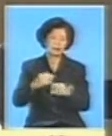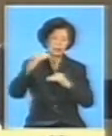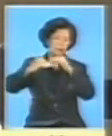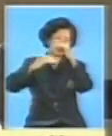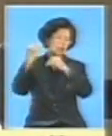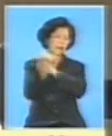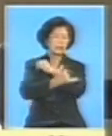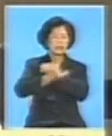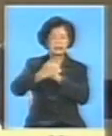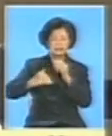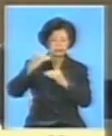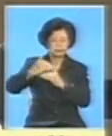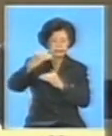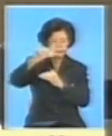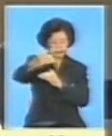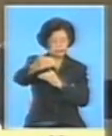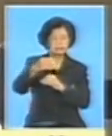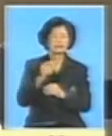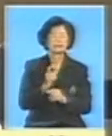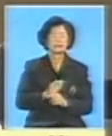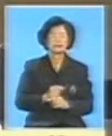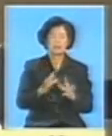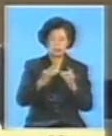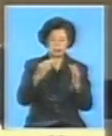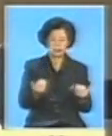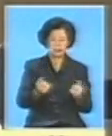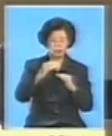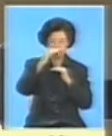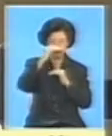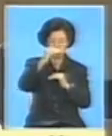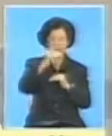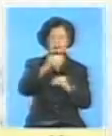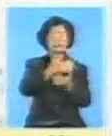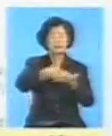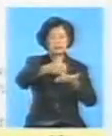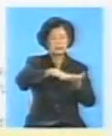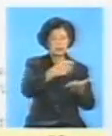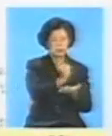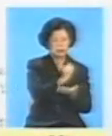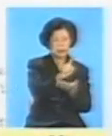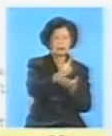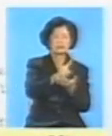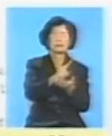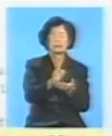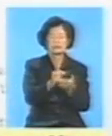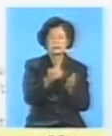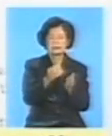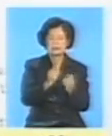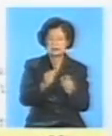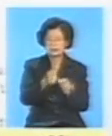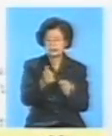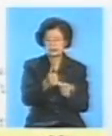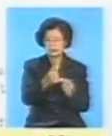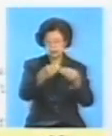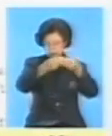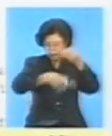ให้เดินหน้าต่อไปอย่างแน่วแน่นะครับในเรื่องนี้เราได้กำหนดนโยบายในเรื่องต่างไว้ทั้ง11ด้านด้วยกันบนพื้นฐานแนวคิด4เรื่